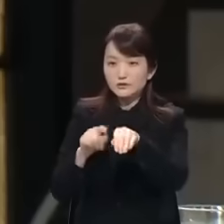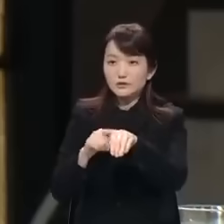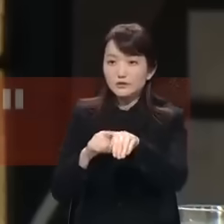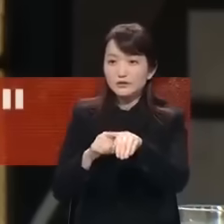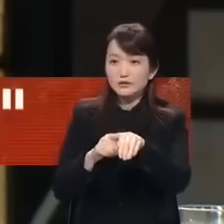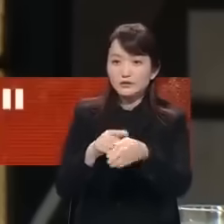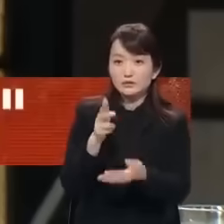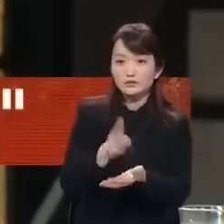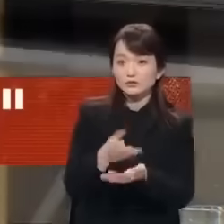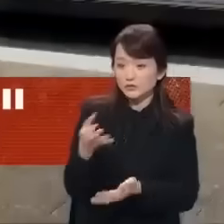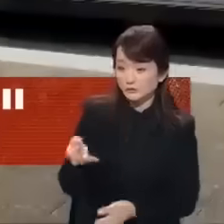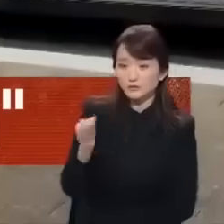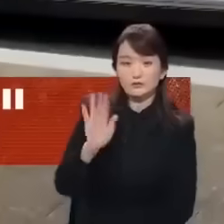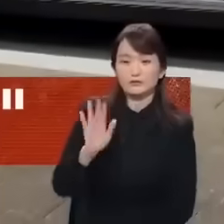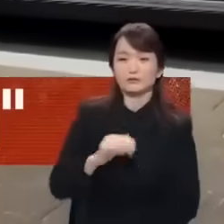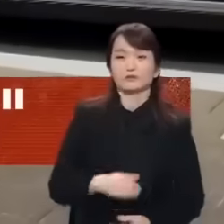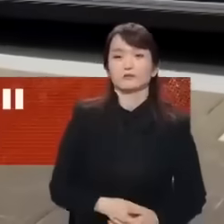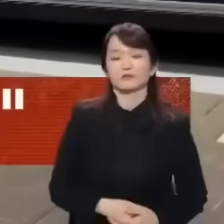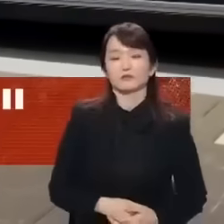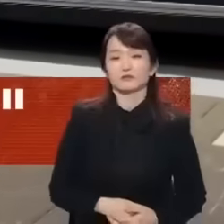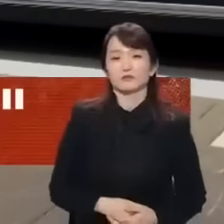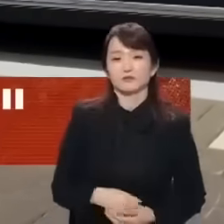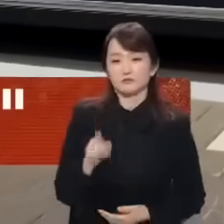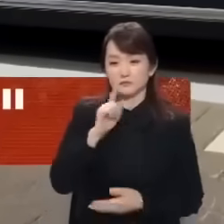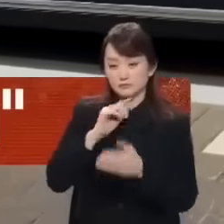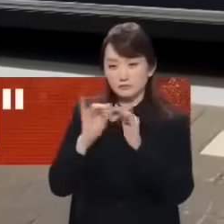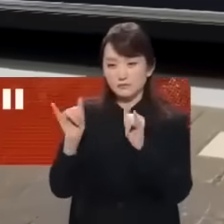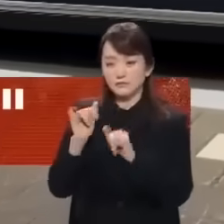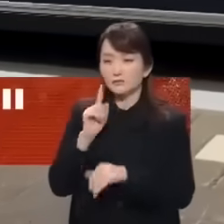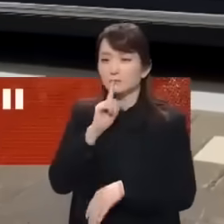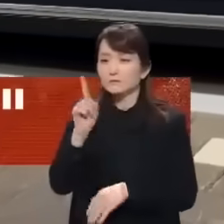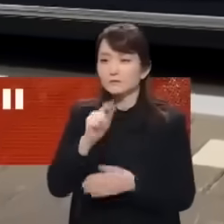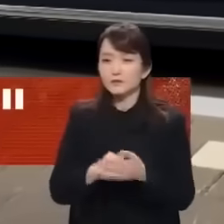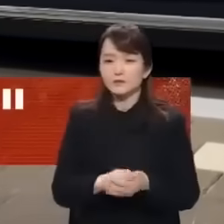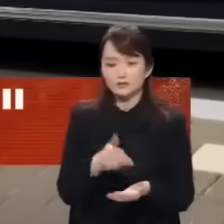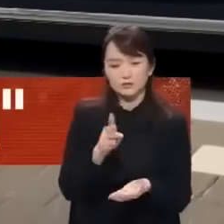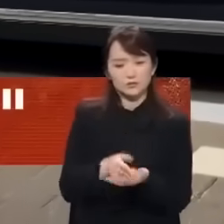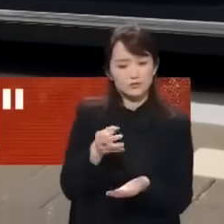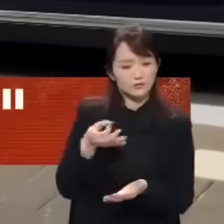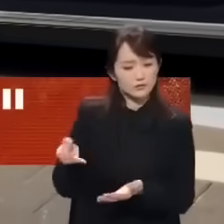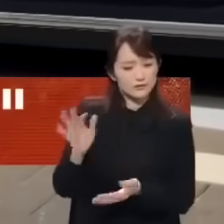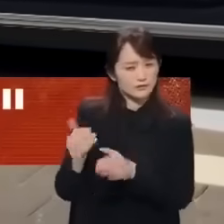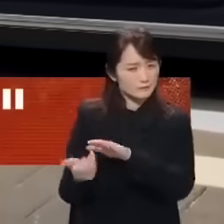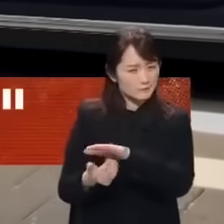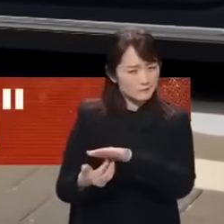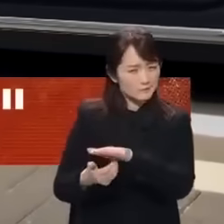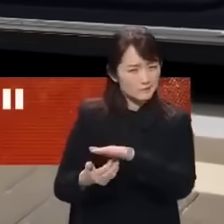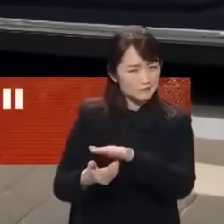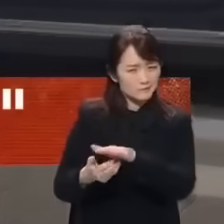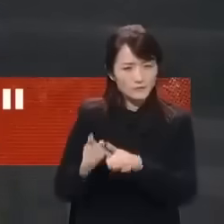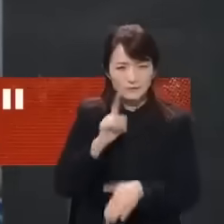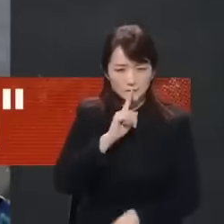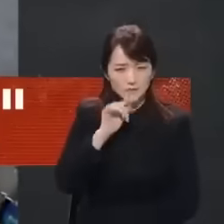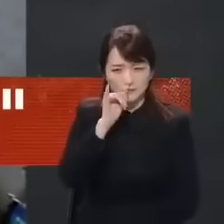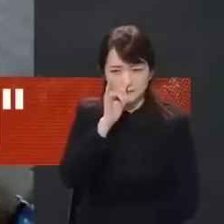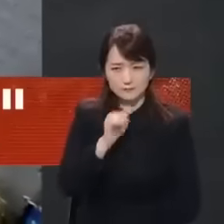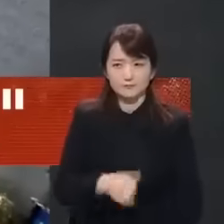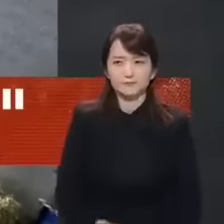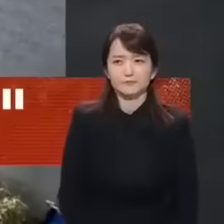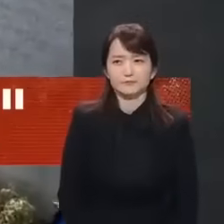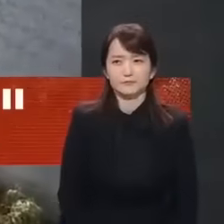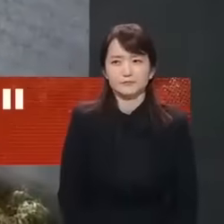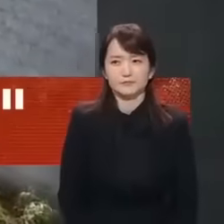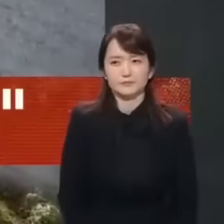주차비를 내지 않죠. 그래서 이 제보자에 따르면 혹시 주차비 안 내려고 꼼수 쓴 게 아니냐라는 이제 주장을 하고 있습니다.